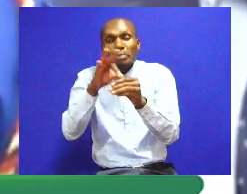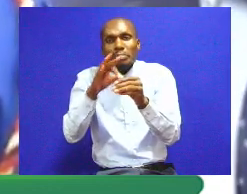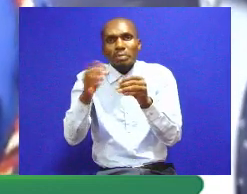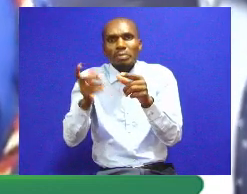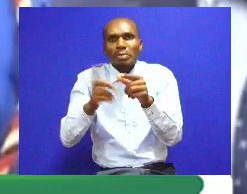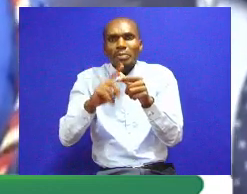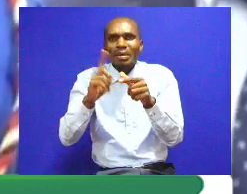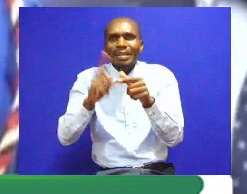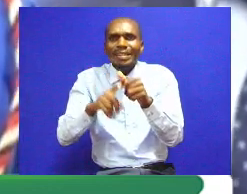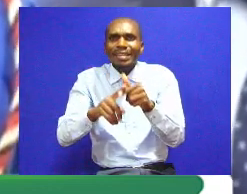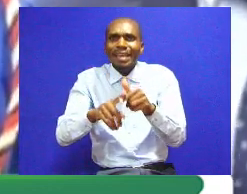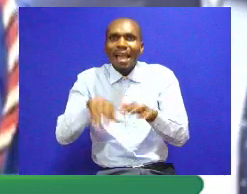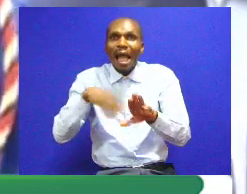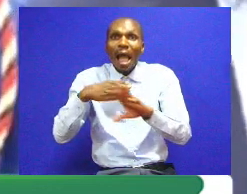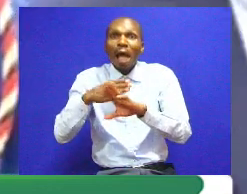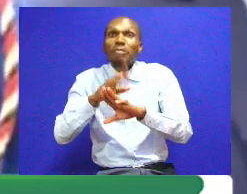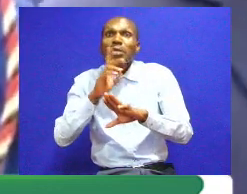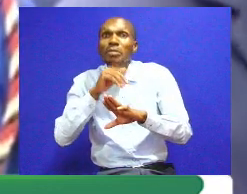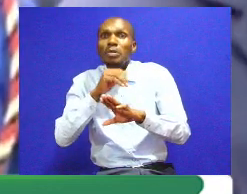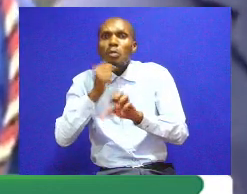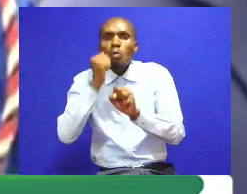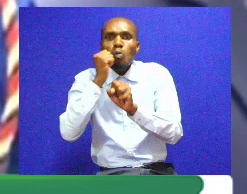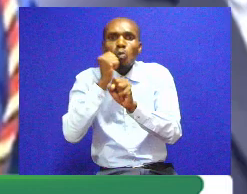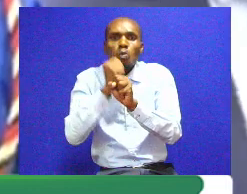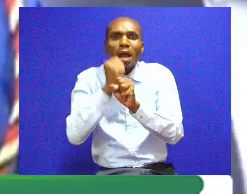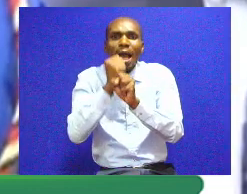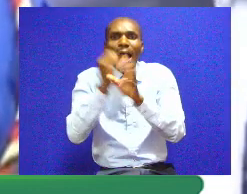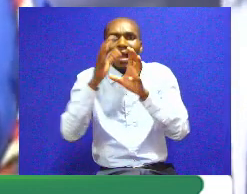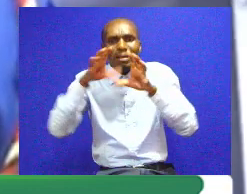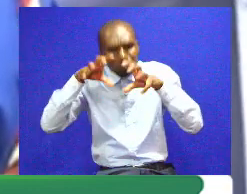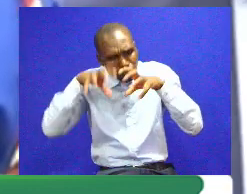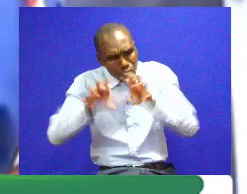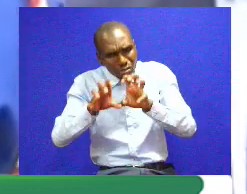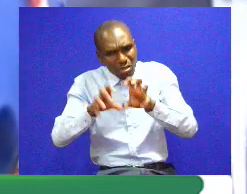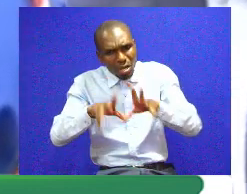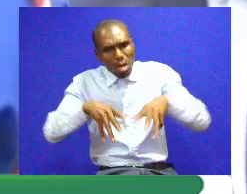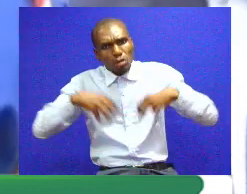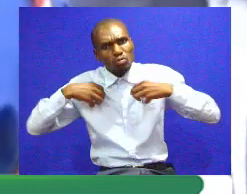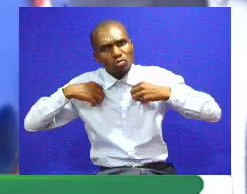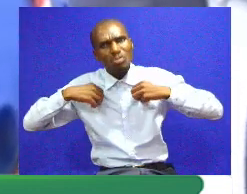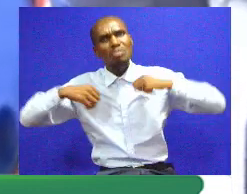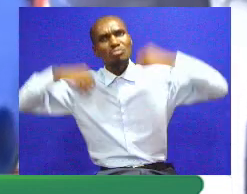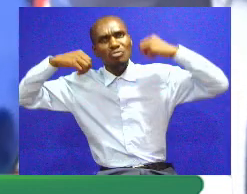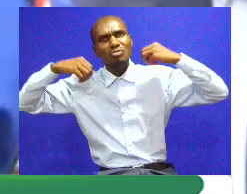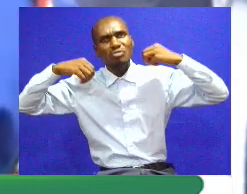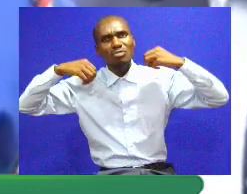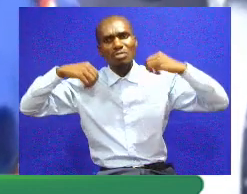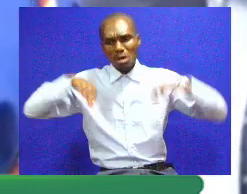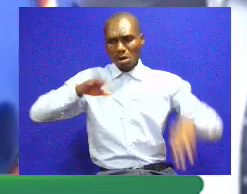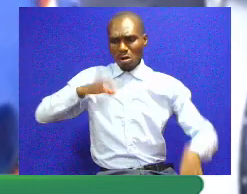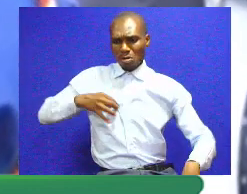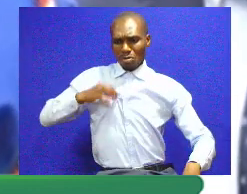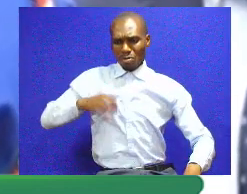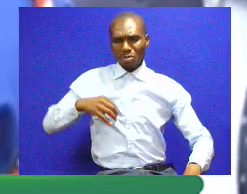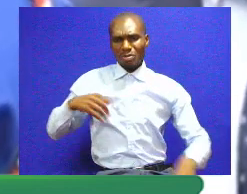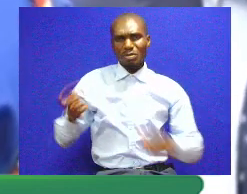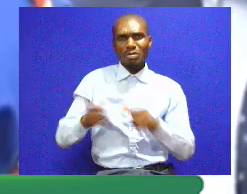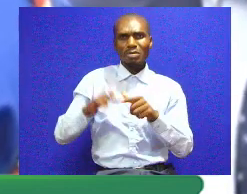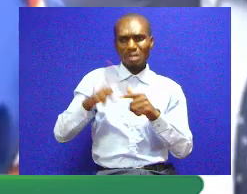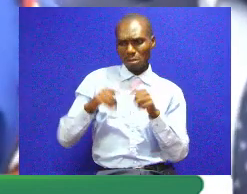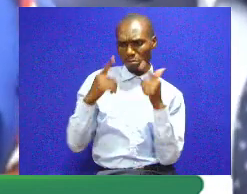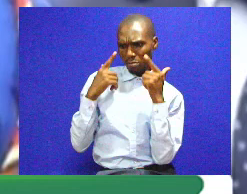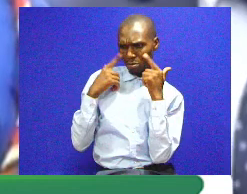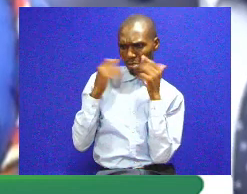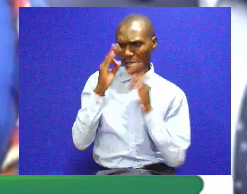Kwamba wakitoka kazi walizilazimishwa kutoa nguo waangaliwa kama wako na hedhi ambayo ni kitendo